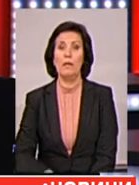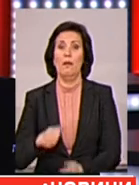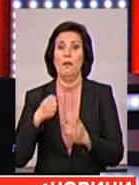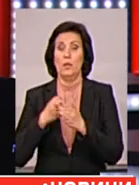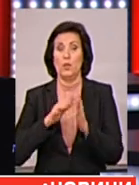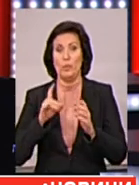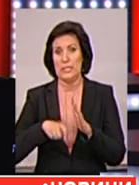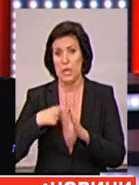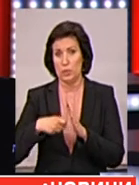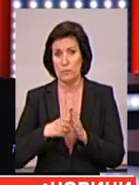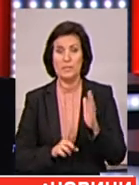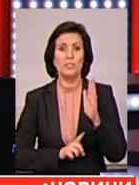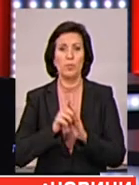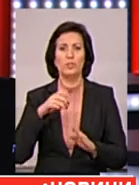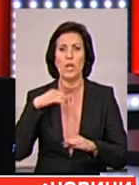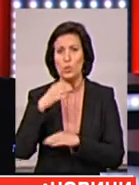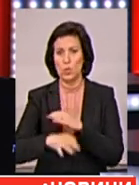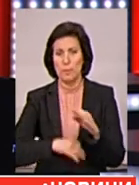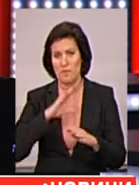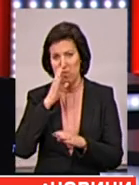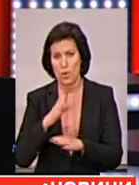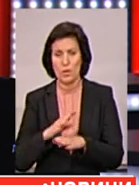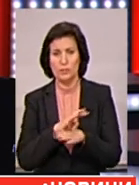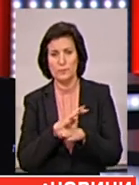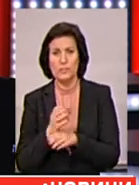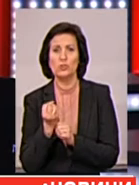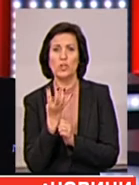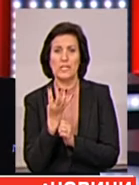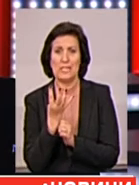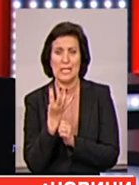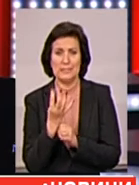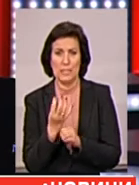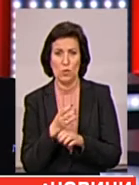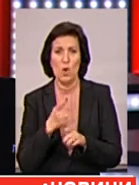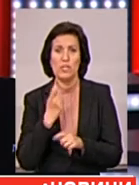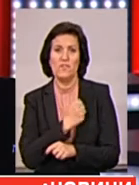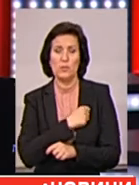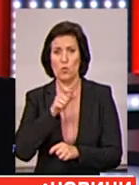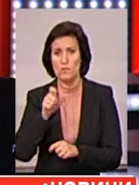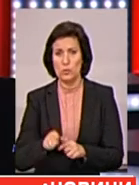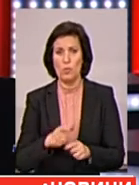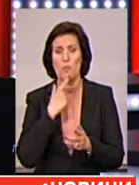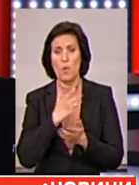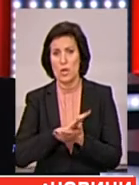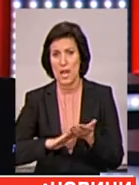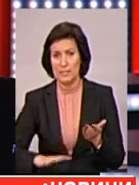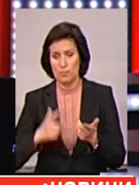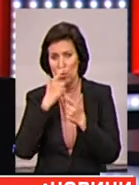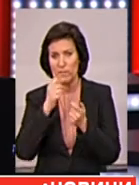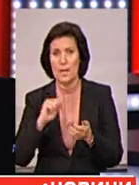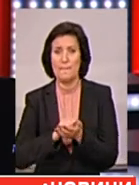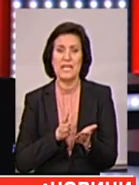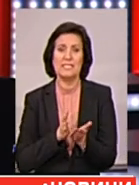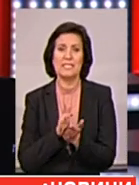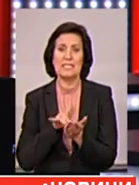До подій на Донбасі. З початку доби ворог здійснив 14 обстрілів позицій Збройних сил України. Один військовослужбовець дістав поранення, повідомляє